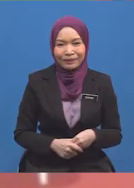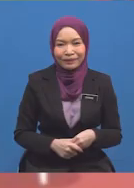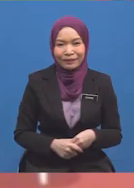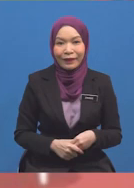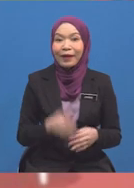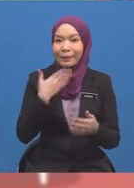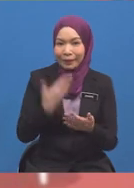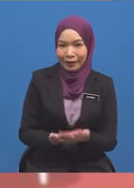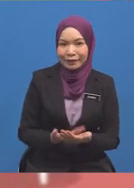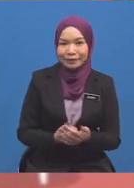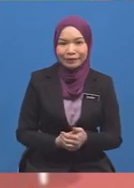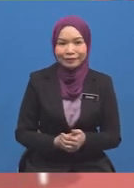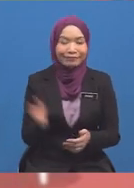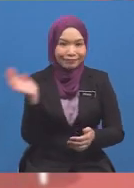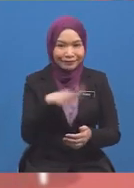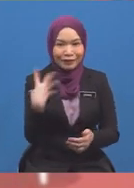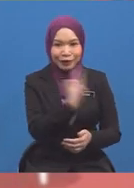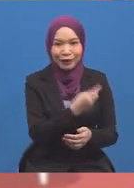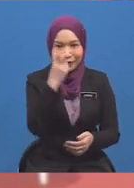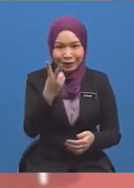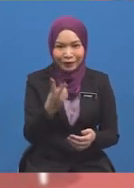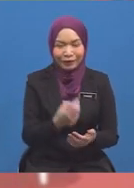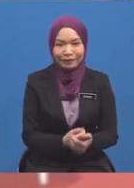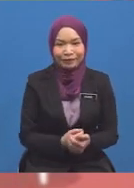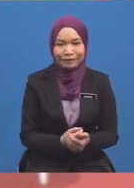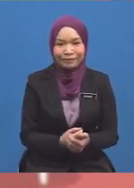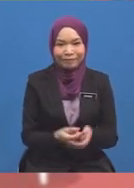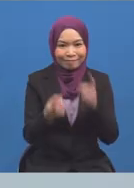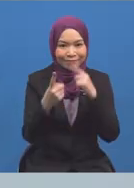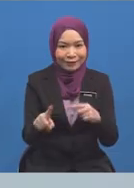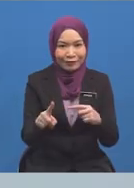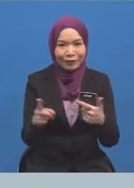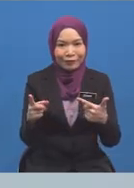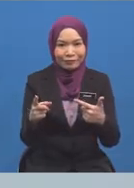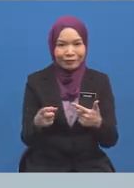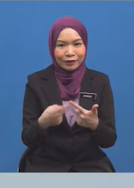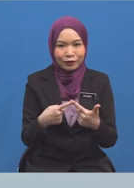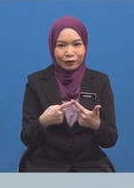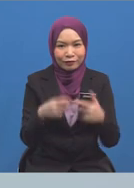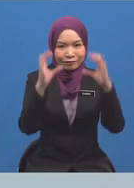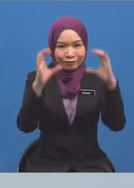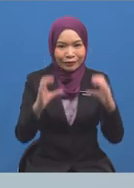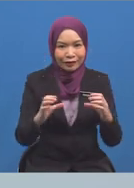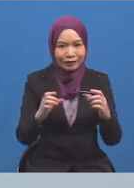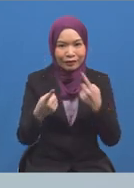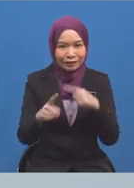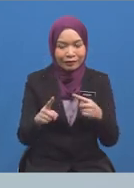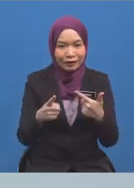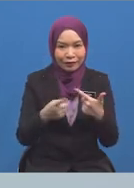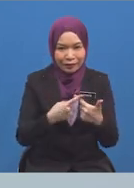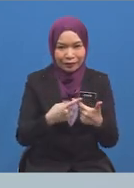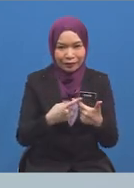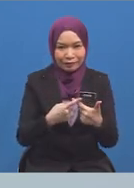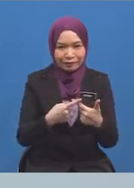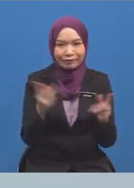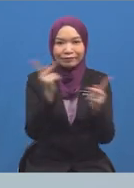bailar job kita lihat penyelesaian kedua pula kali ini kita kena